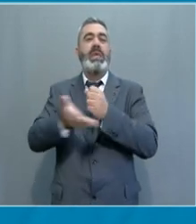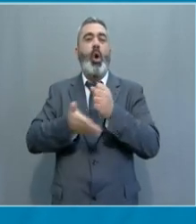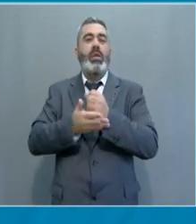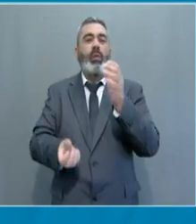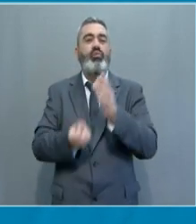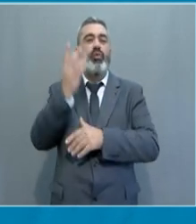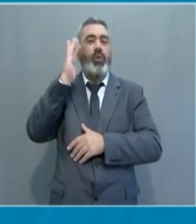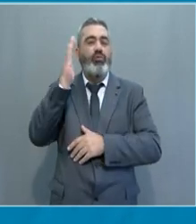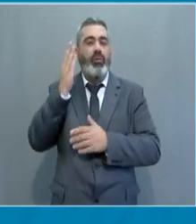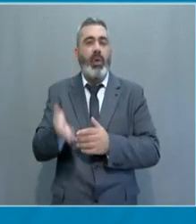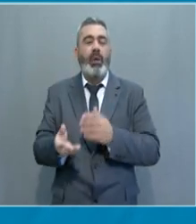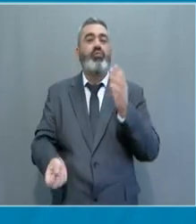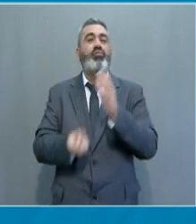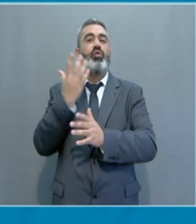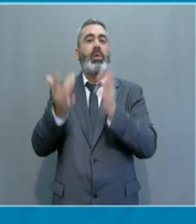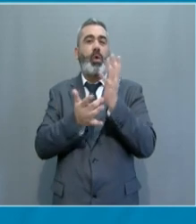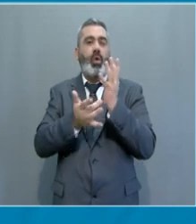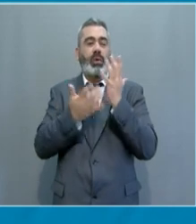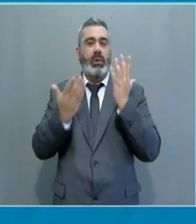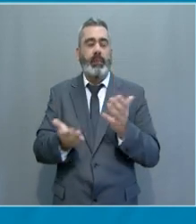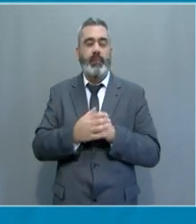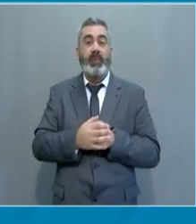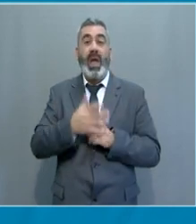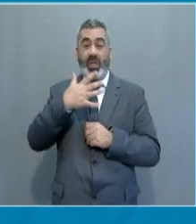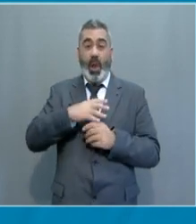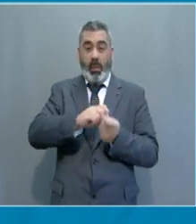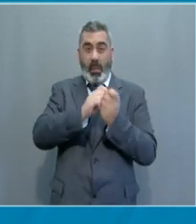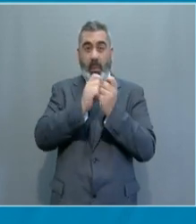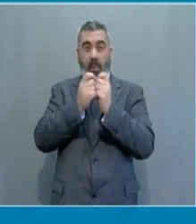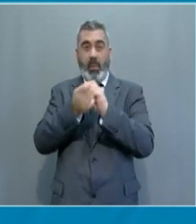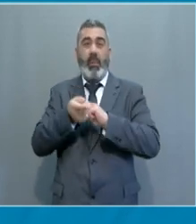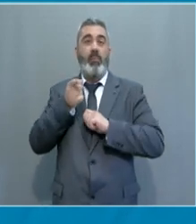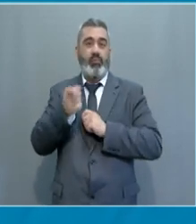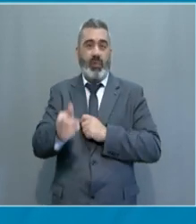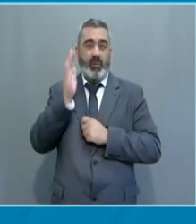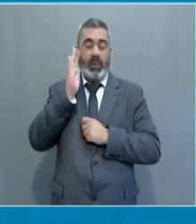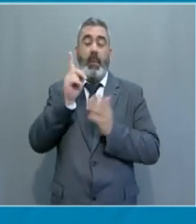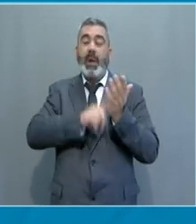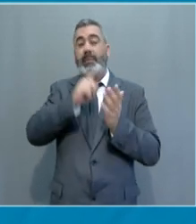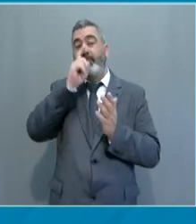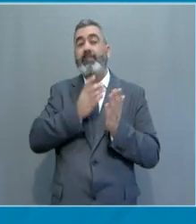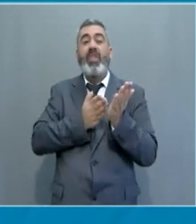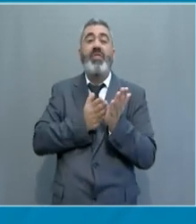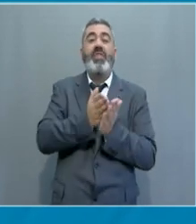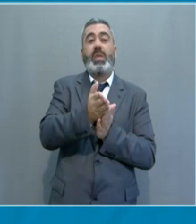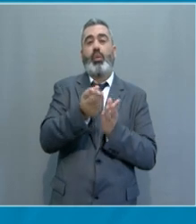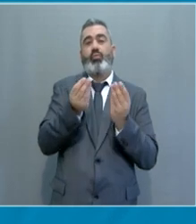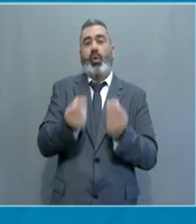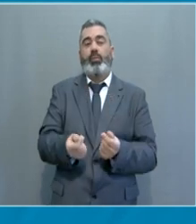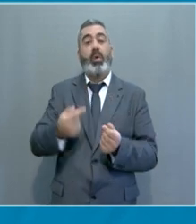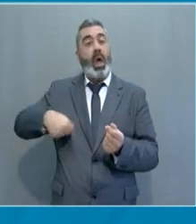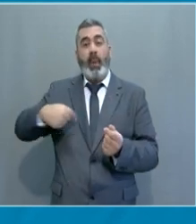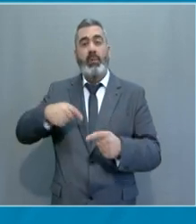των καινοτόμων τεχνολογικών εφαρμογών. Για αυτή τη μετάβαση, που πρέπει να είναι μια δίκαιη μετάβαση, η χώρα μας έχει επιτύχει